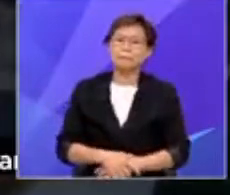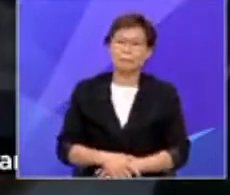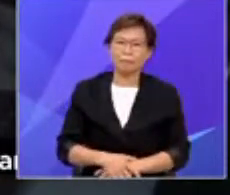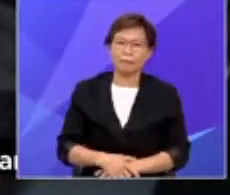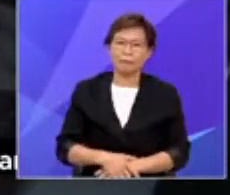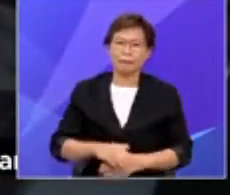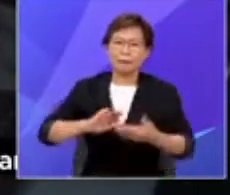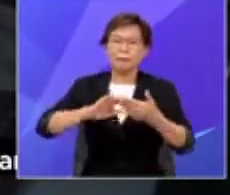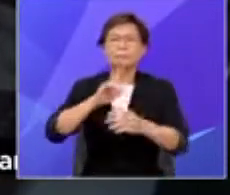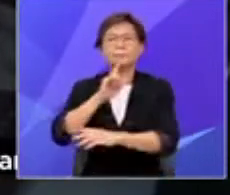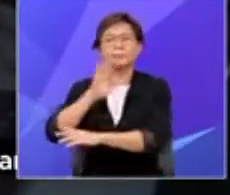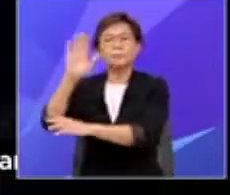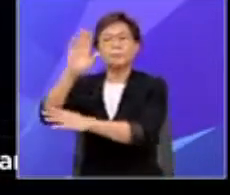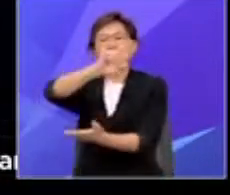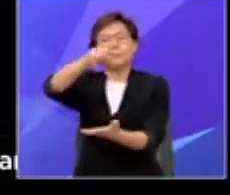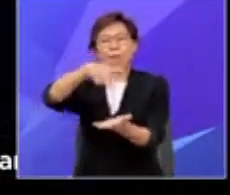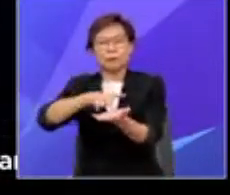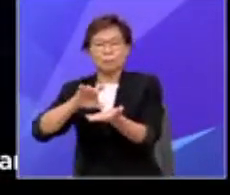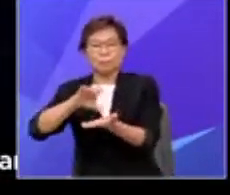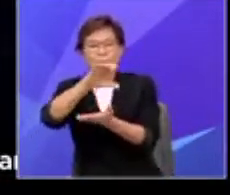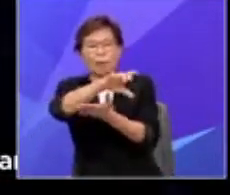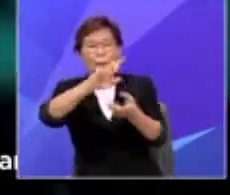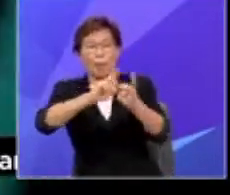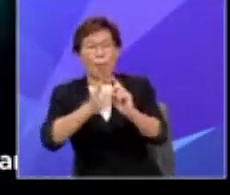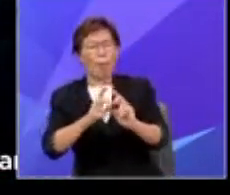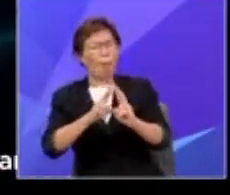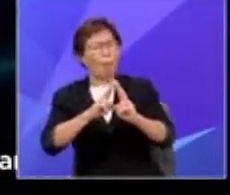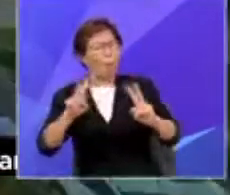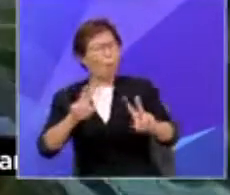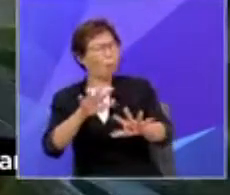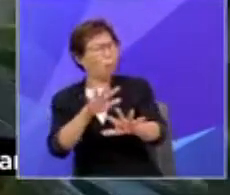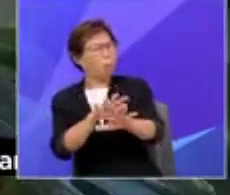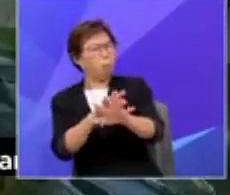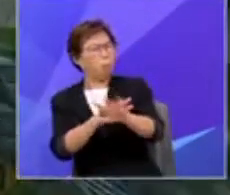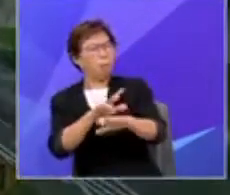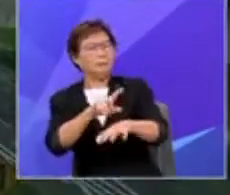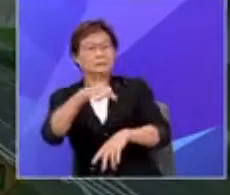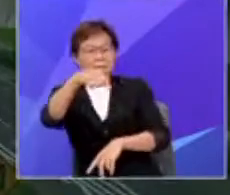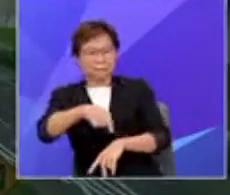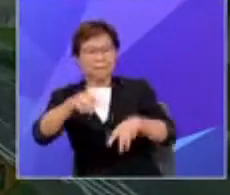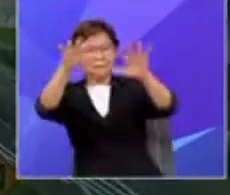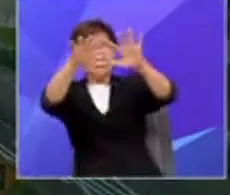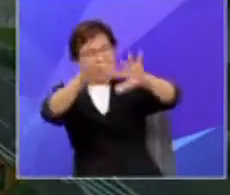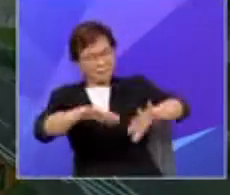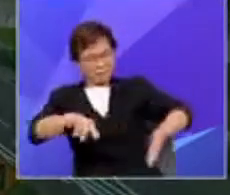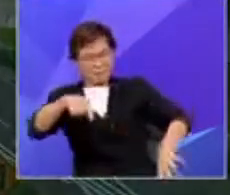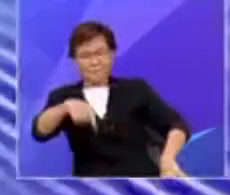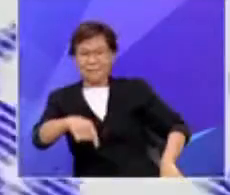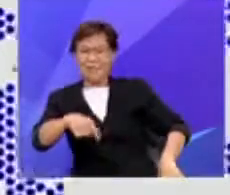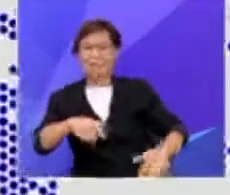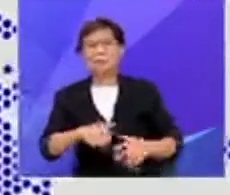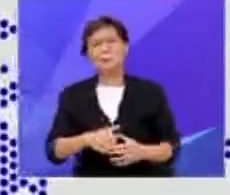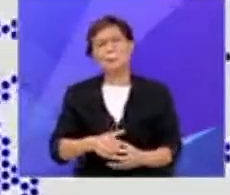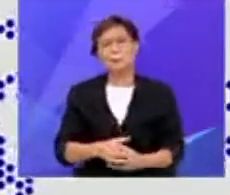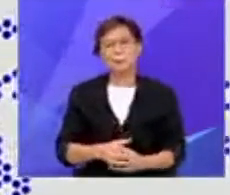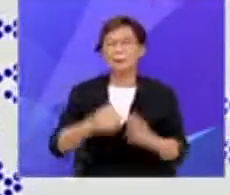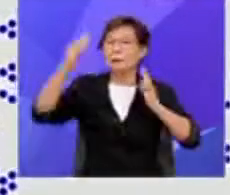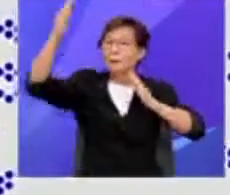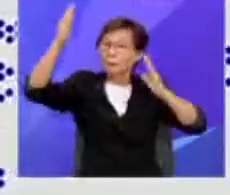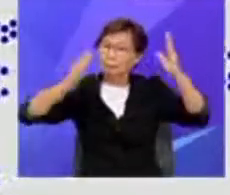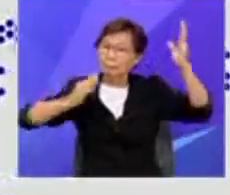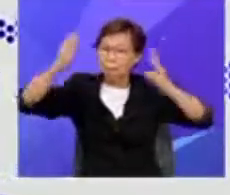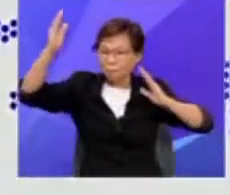menjadi pusat Pelabuhan digital paling pesat di Asia Tenggara Hai menyentuh